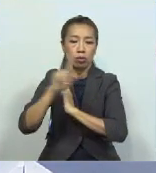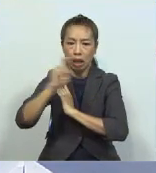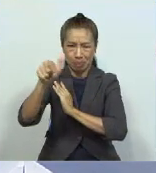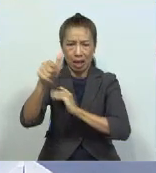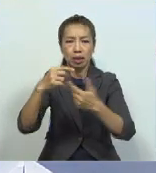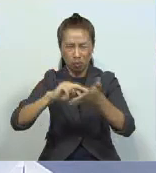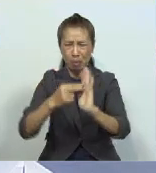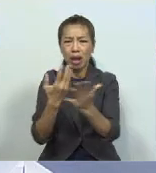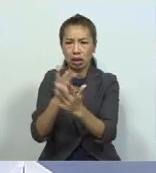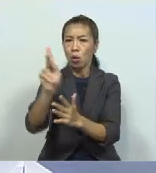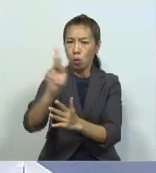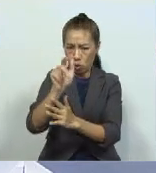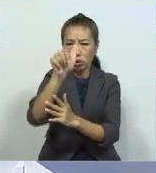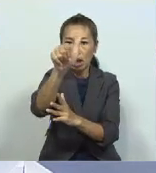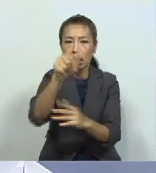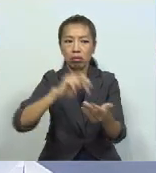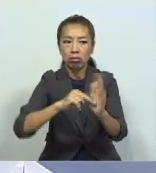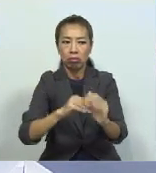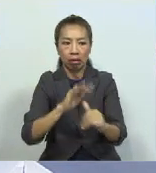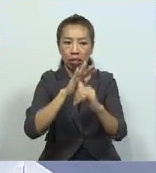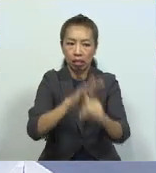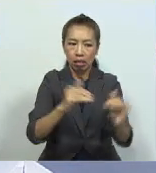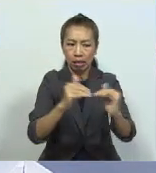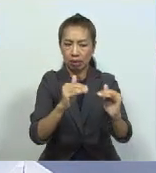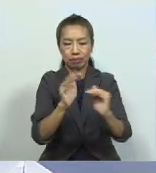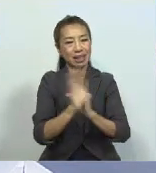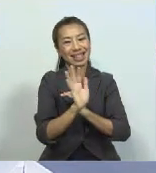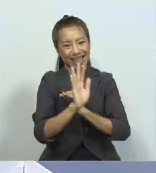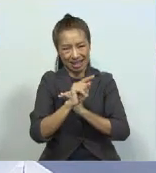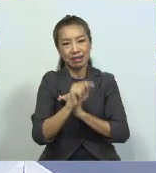จำกัดสิทธิ์ในการเข้าถึงสินเชื่อของธนาคารนะคะอย่าเพิ่งไปหลงเชื่อ ใช่ค่ะ